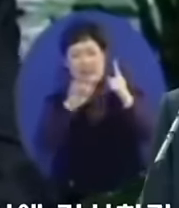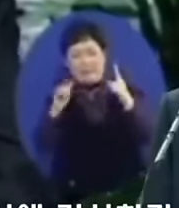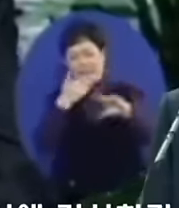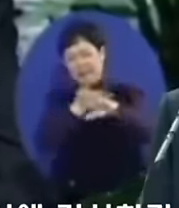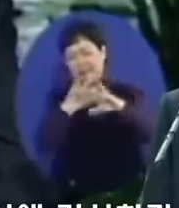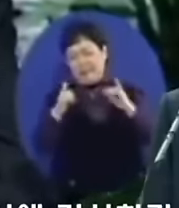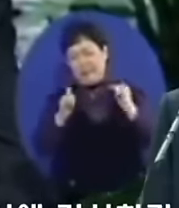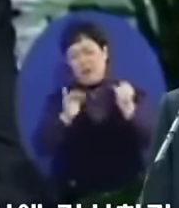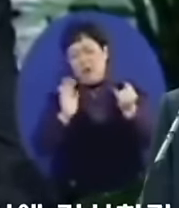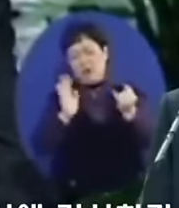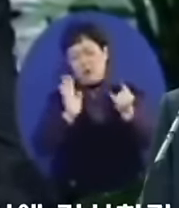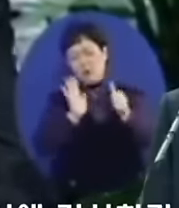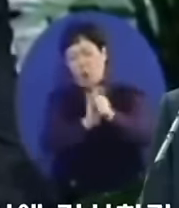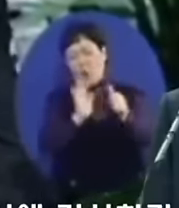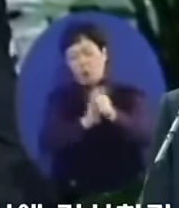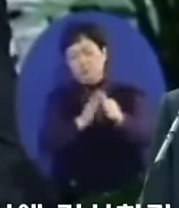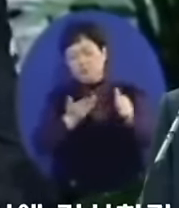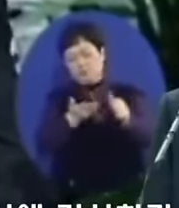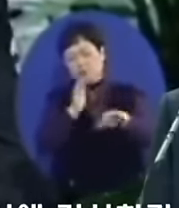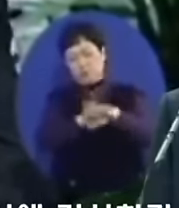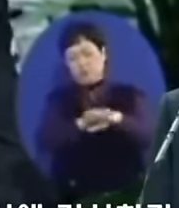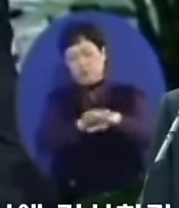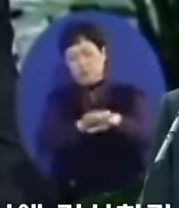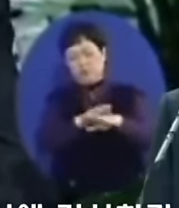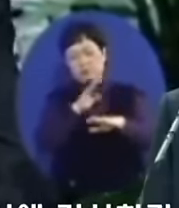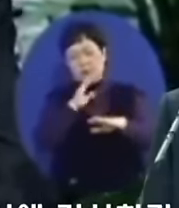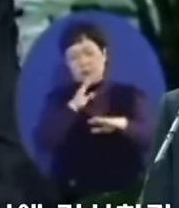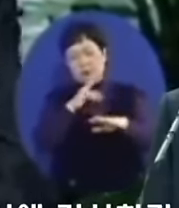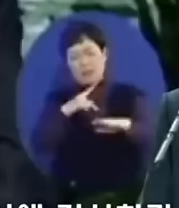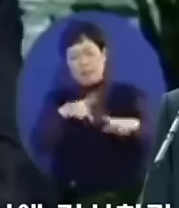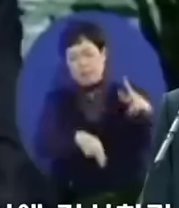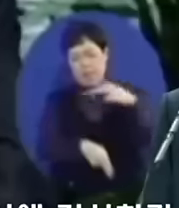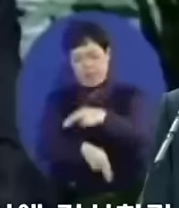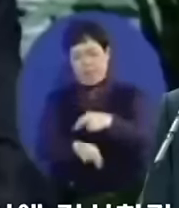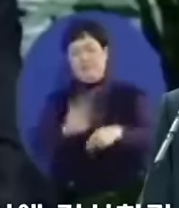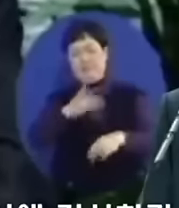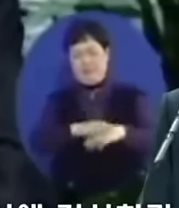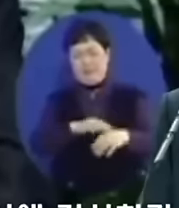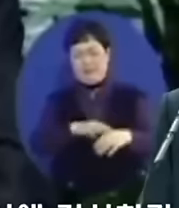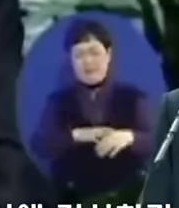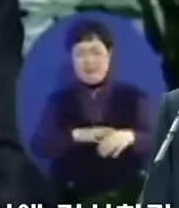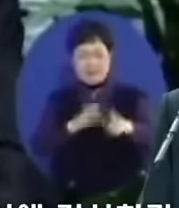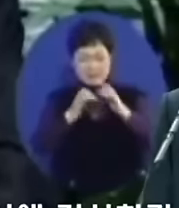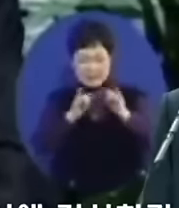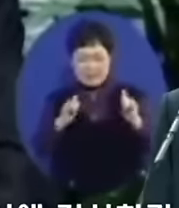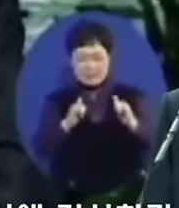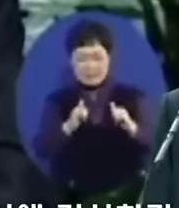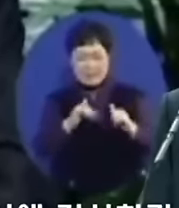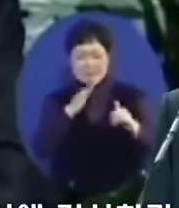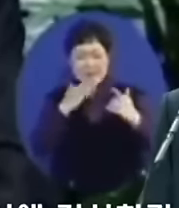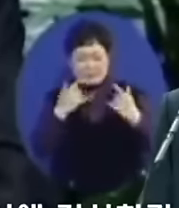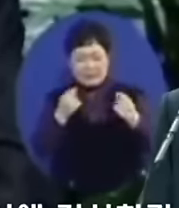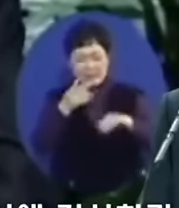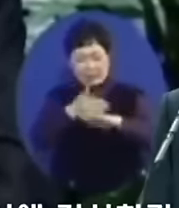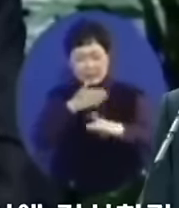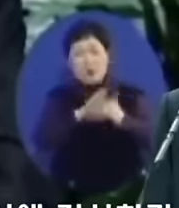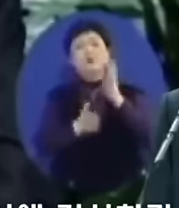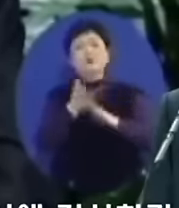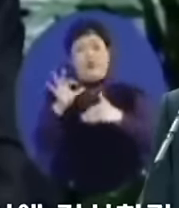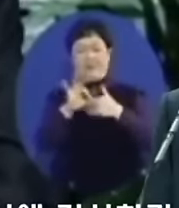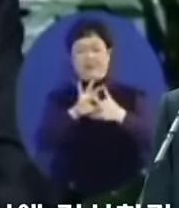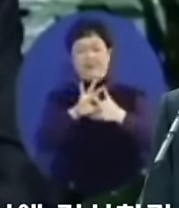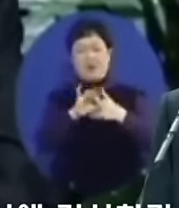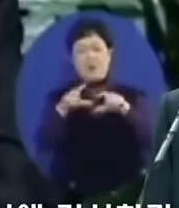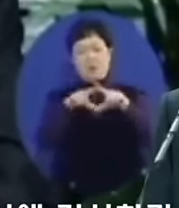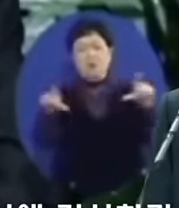사람에게 도움 줄 손길조차 억울해지고 마는 것입니다. 사람이 마땅히 감사할 것도 감사 안 하는데